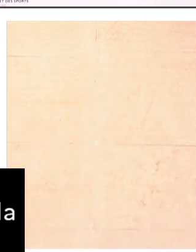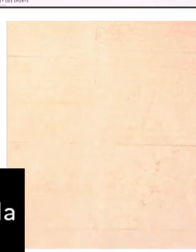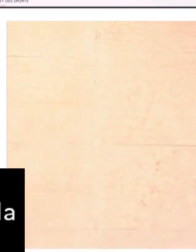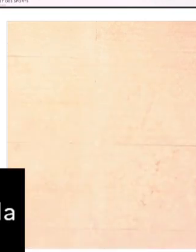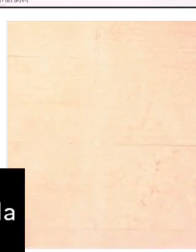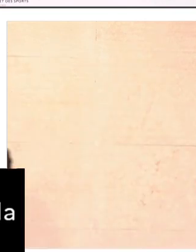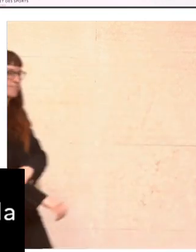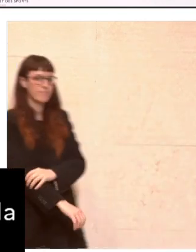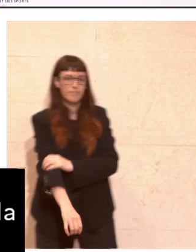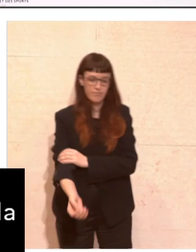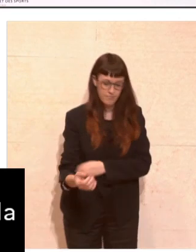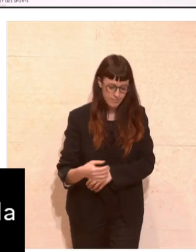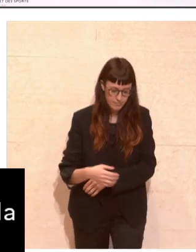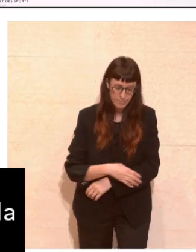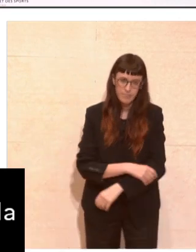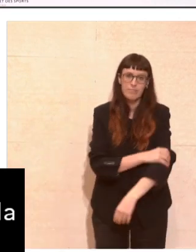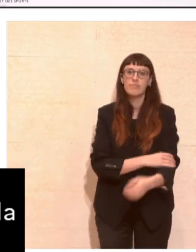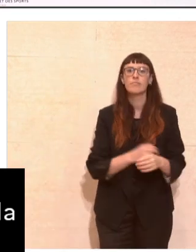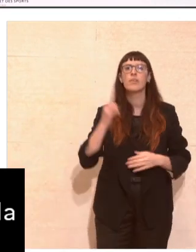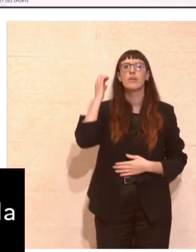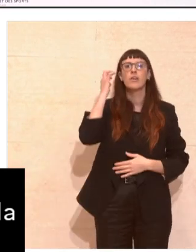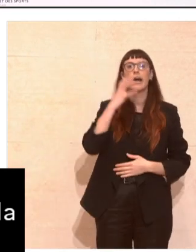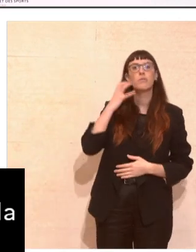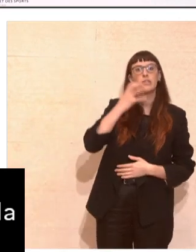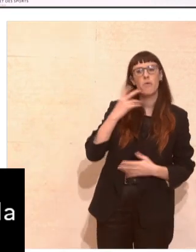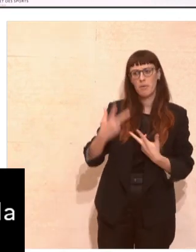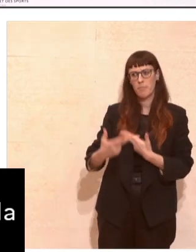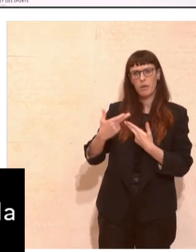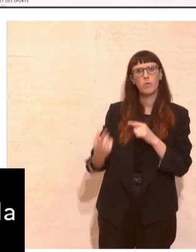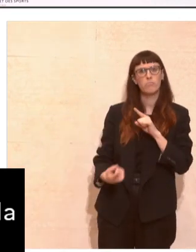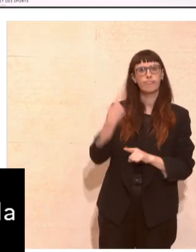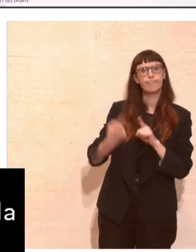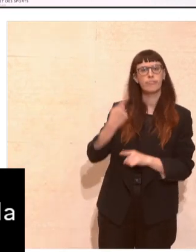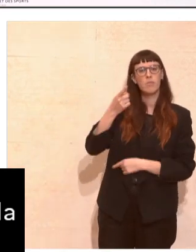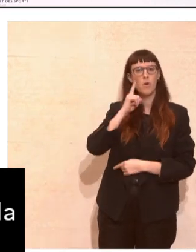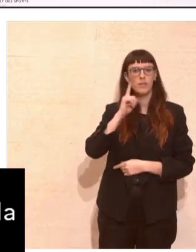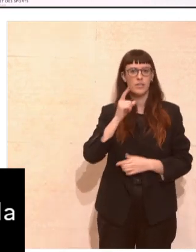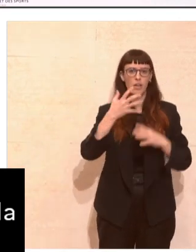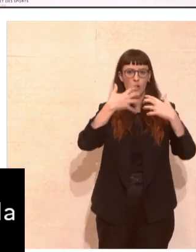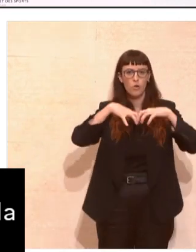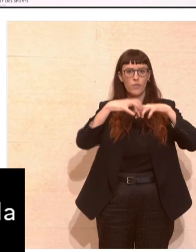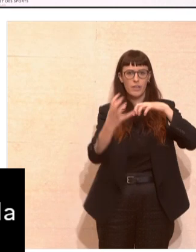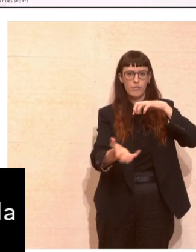maturation particulière, notamment le cortex préfrontal qui permet la prise de décision, la gestion des émotions. Et donc avoir un sommeil de